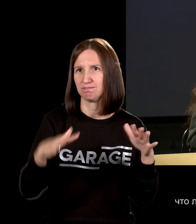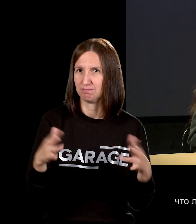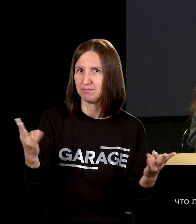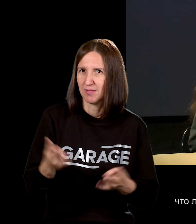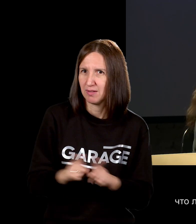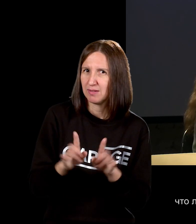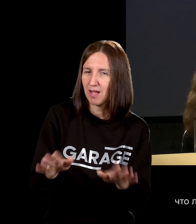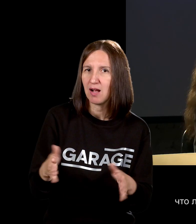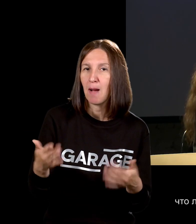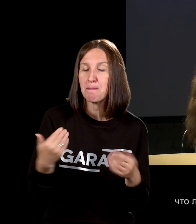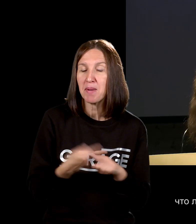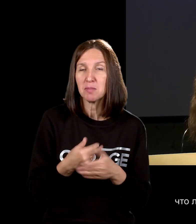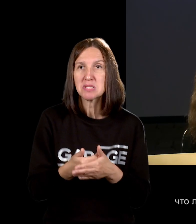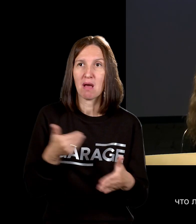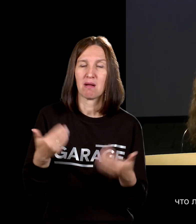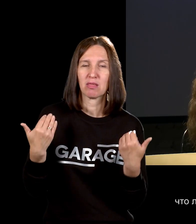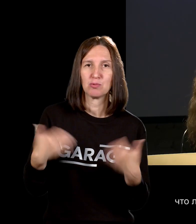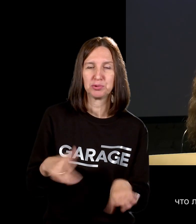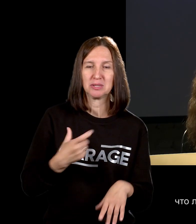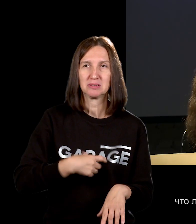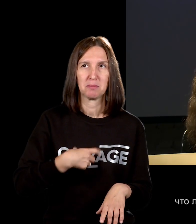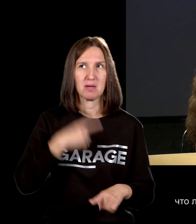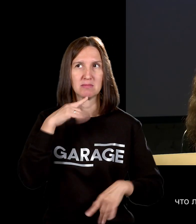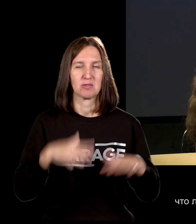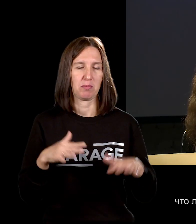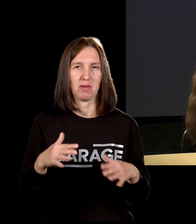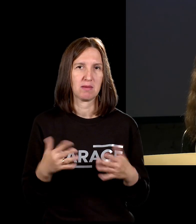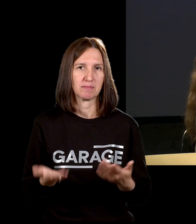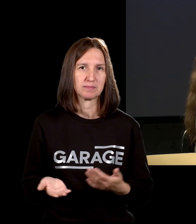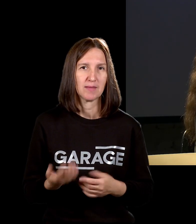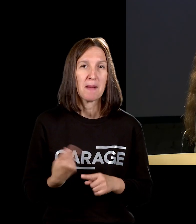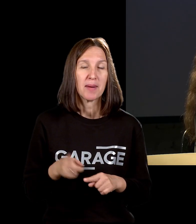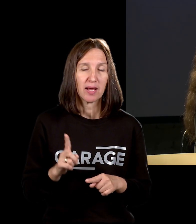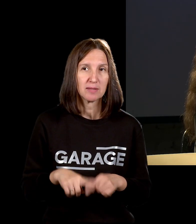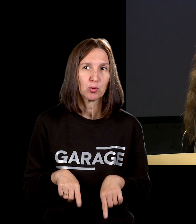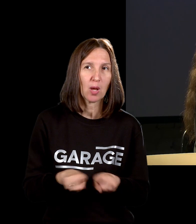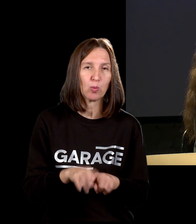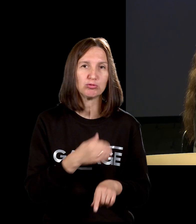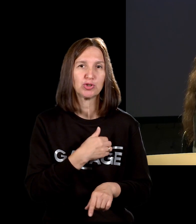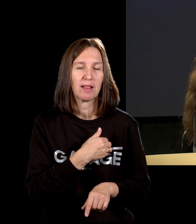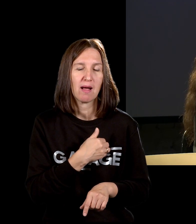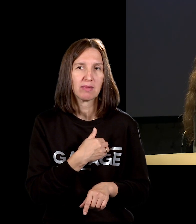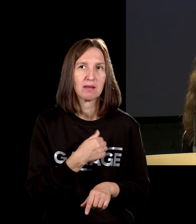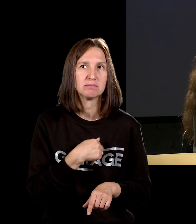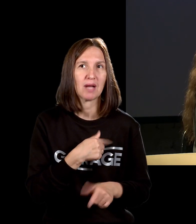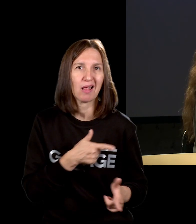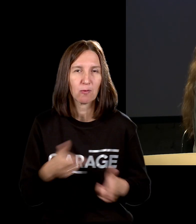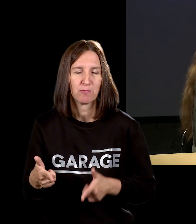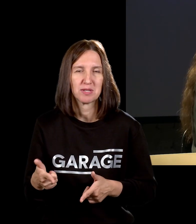заранее подвергнуть ее и самого себя сомнению в этот момент. Поэтому вот это желание